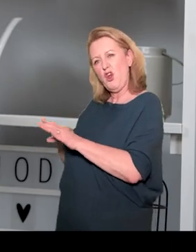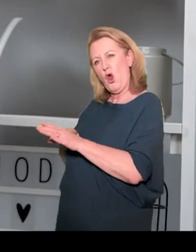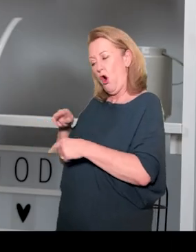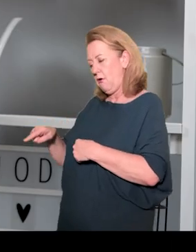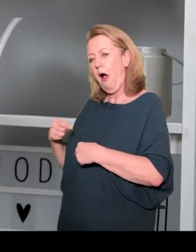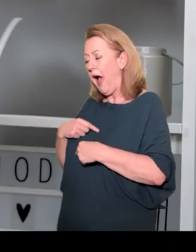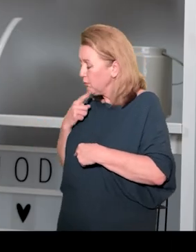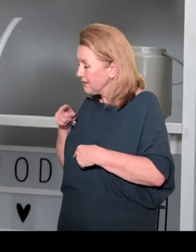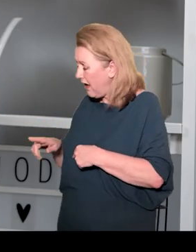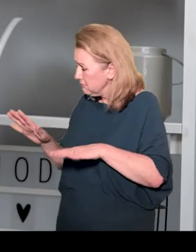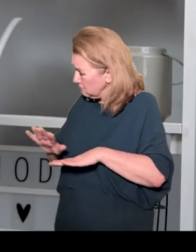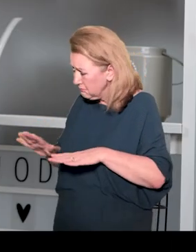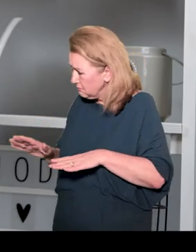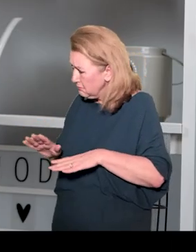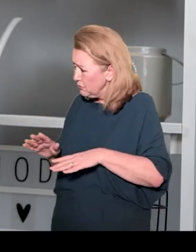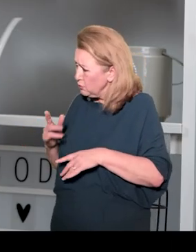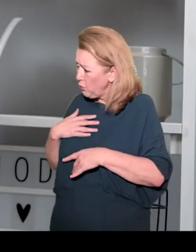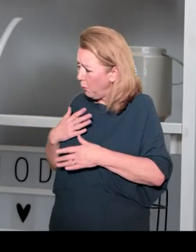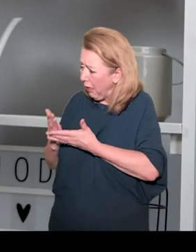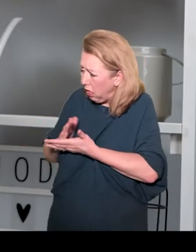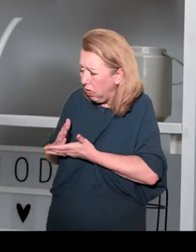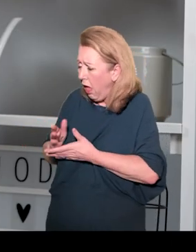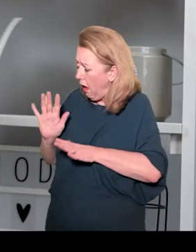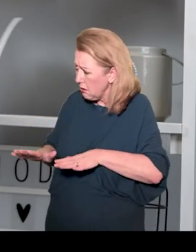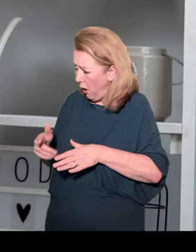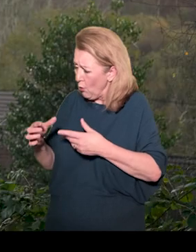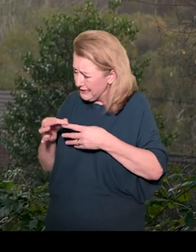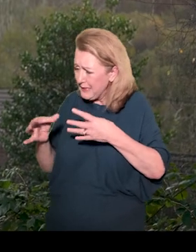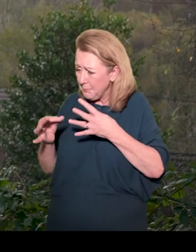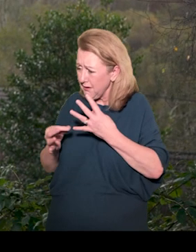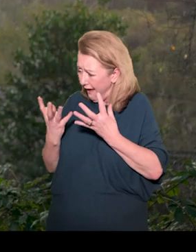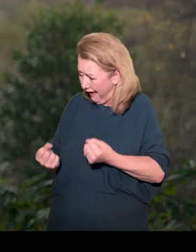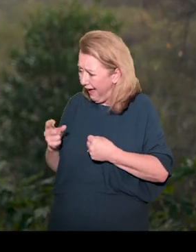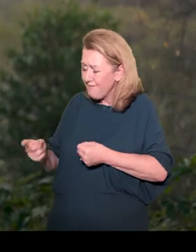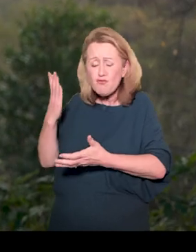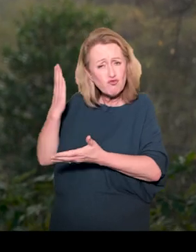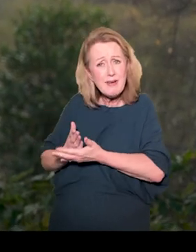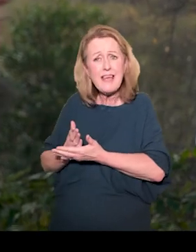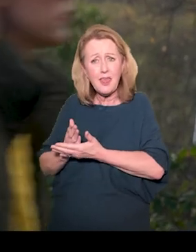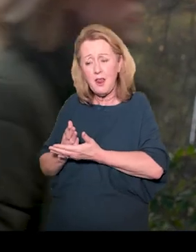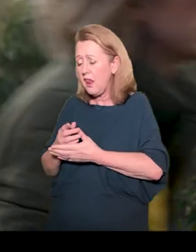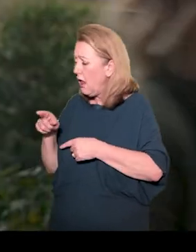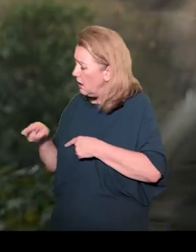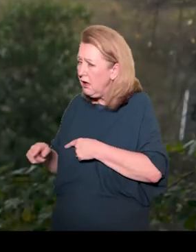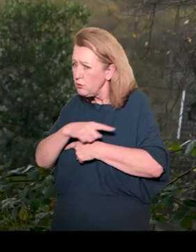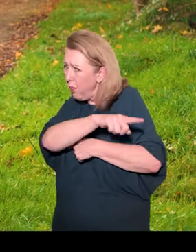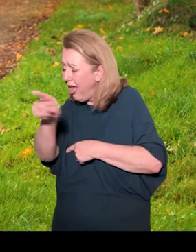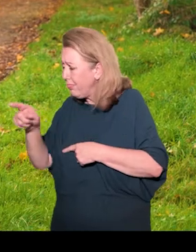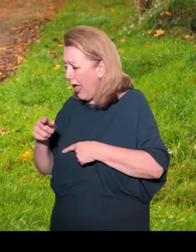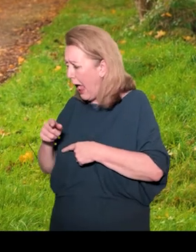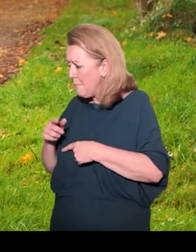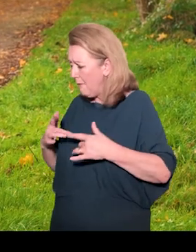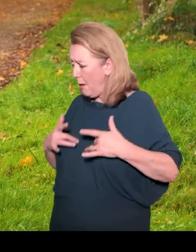lliwio sut ti'n teimlo, a bydd yn ddewr a cadw i frwydro.